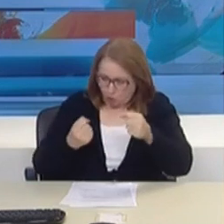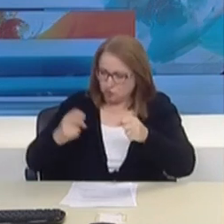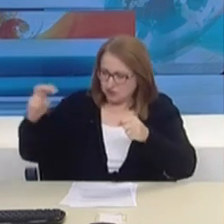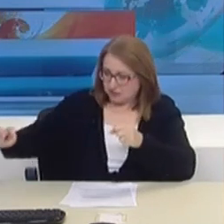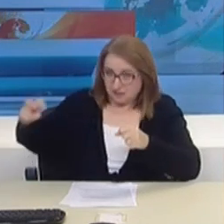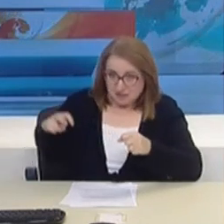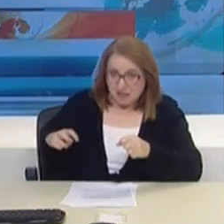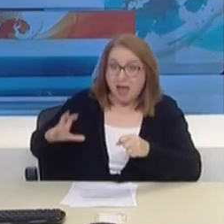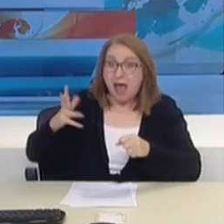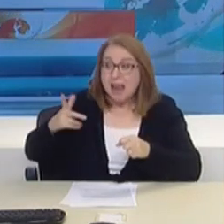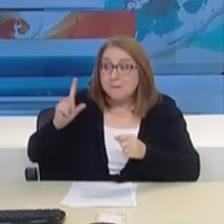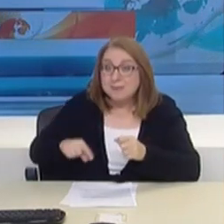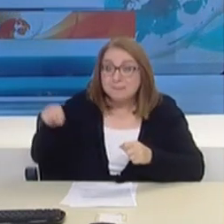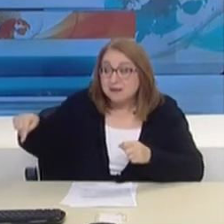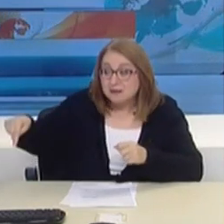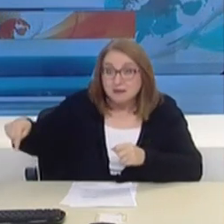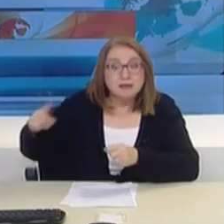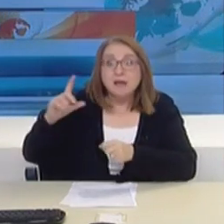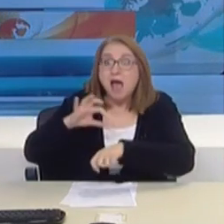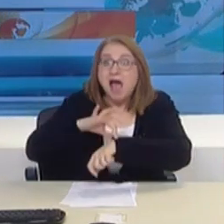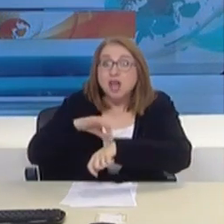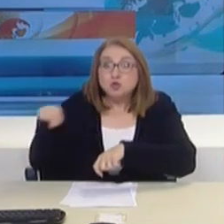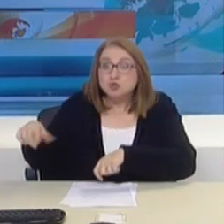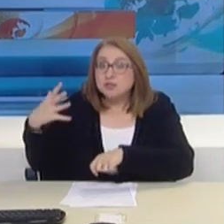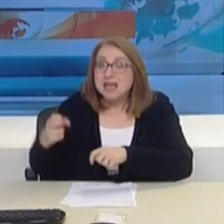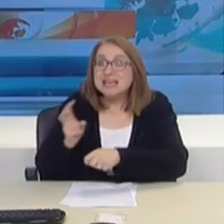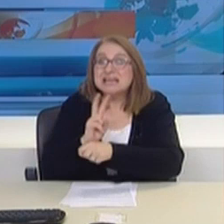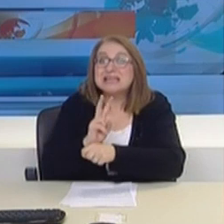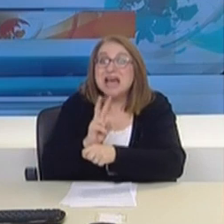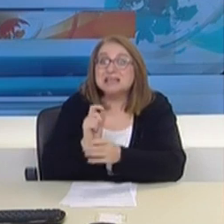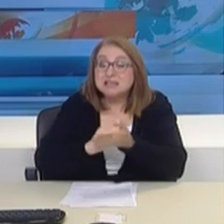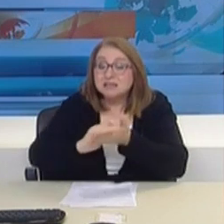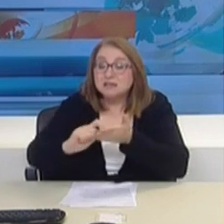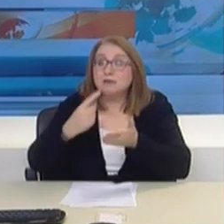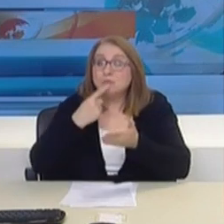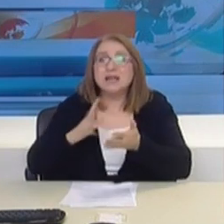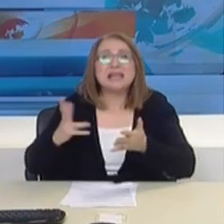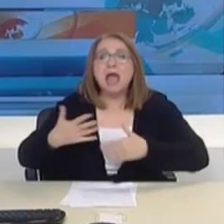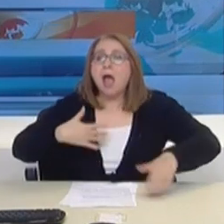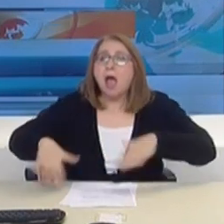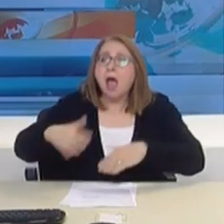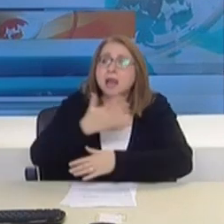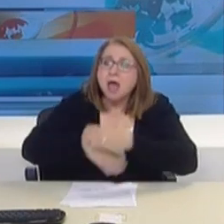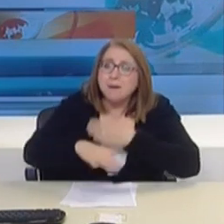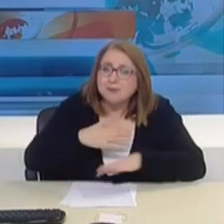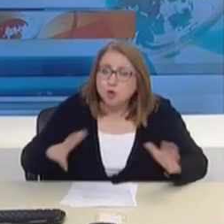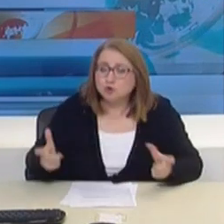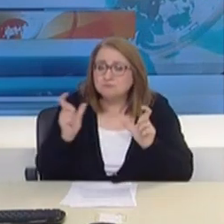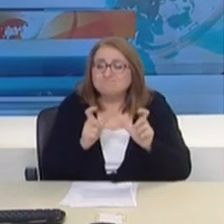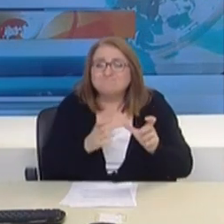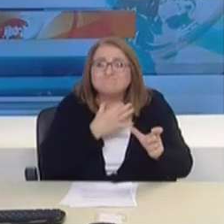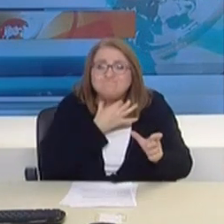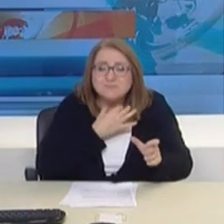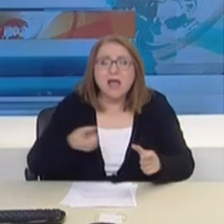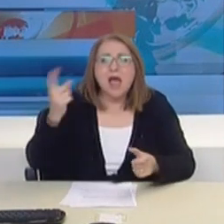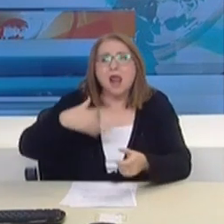έγγραφο που βεβαιώνει την κατάσταση του ασθενούς. Σε περιπτώσεις δηλαδή που έχουμε ανθρώπους με αναπηρία ή κάποιους συνανθρώπους μας μπορεί να